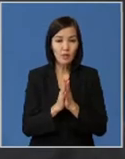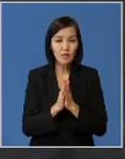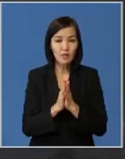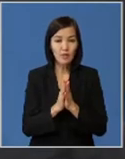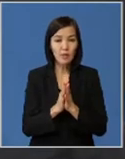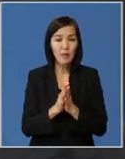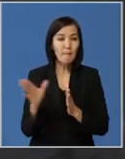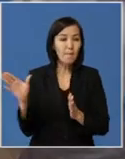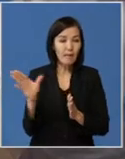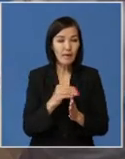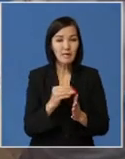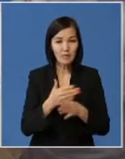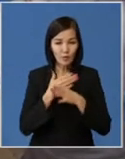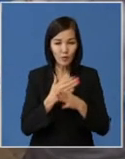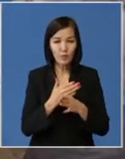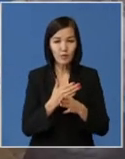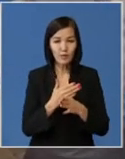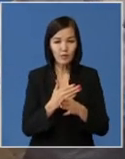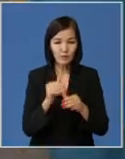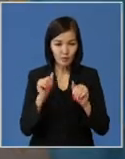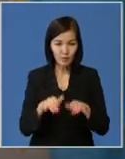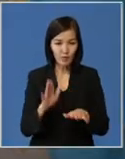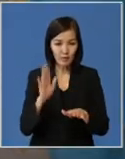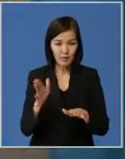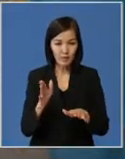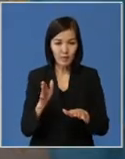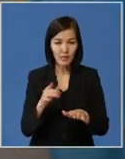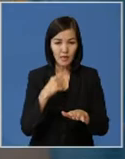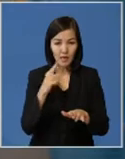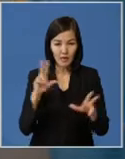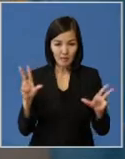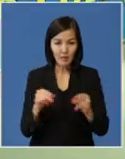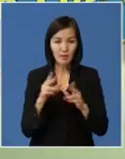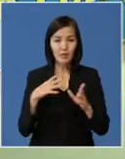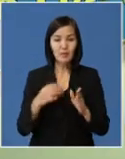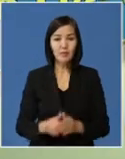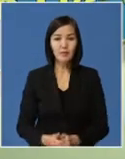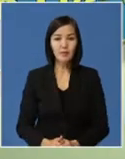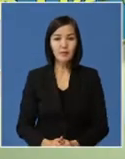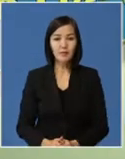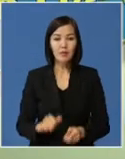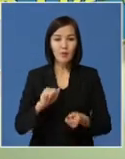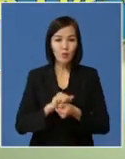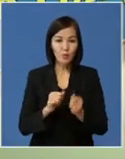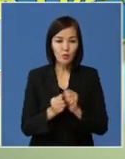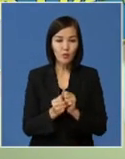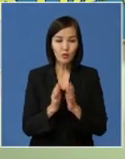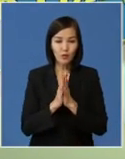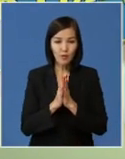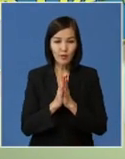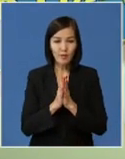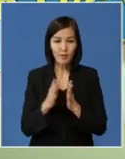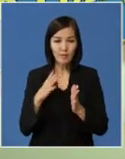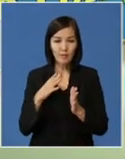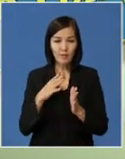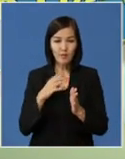біріне үмбетіп жоқ демеді. Жомарт бейіл танытып, көмек қолын созатынын жеткізді. Көмір сұрап келгенмін. Былтыр